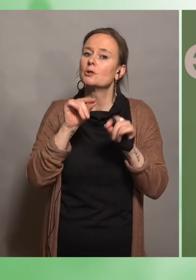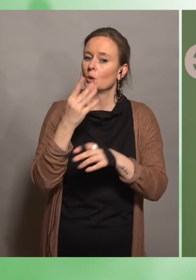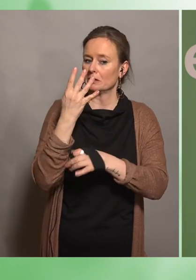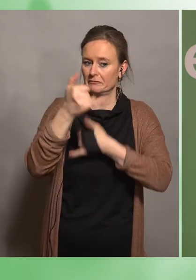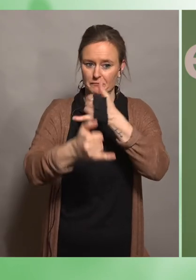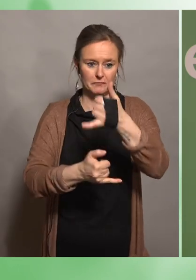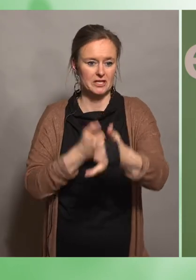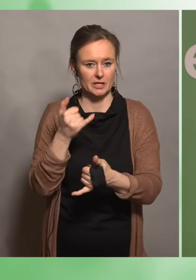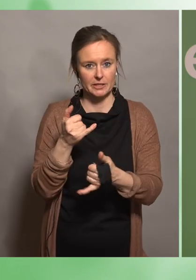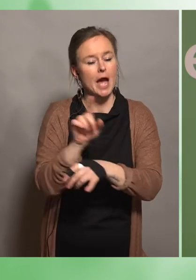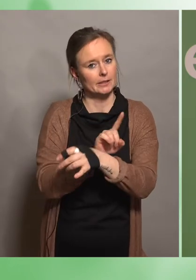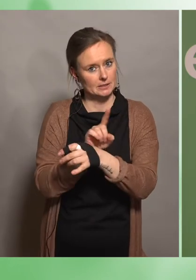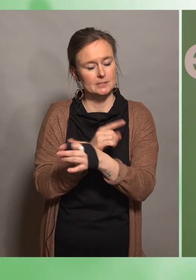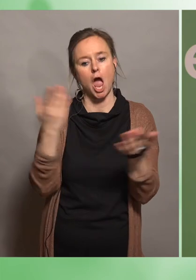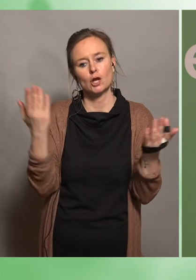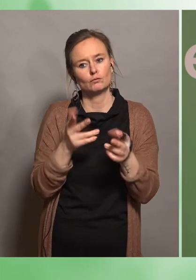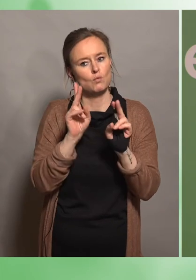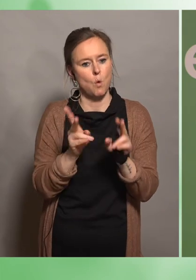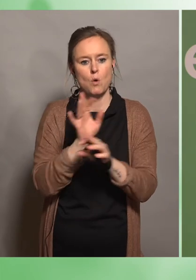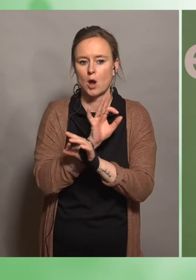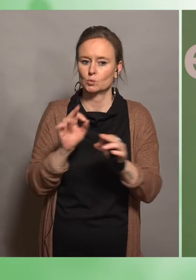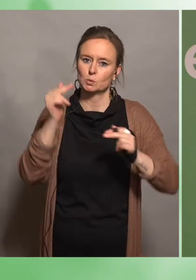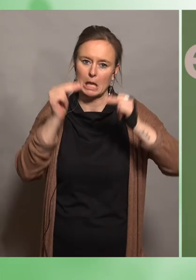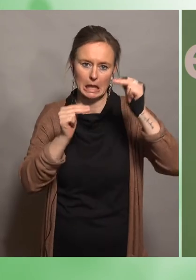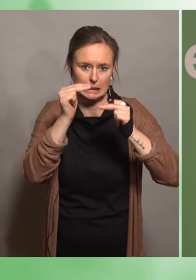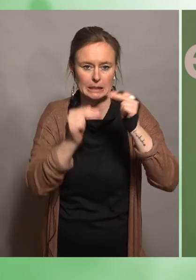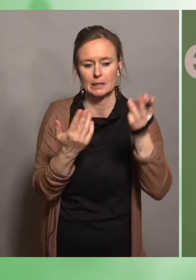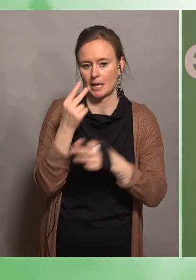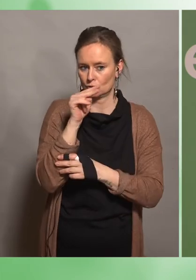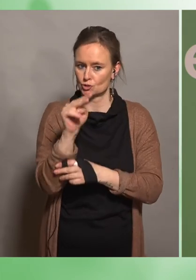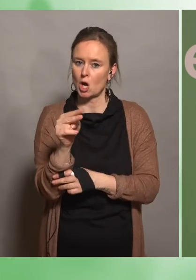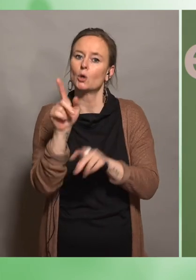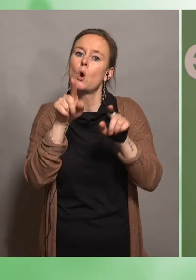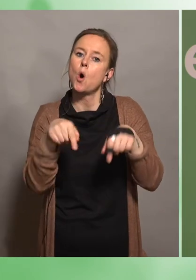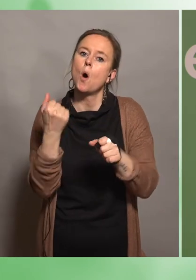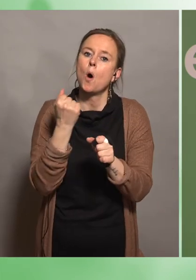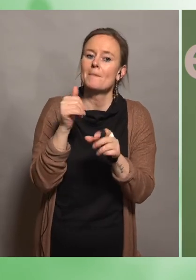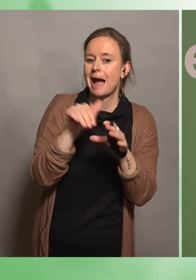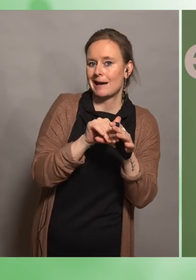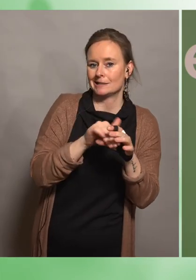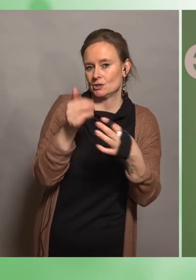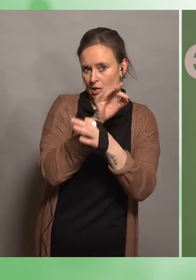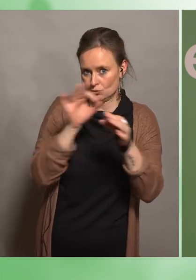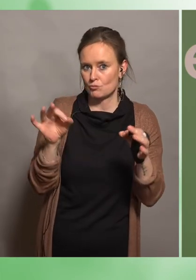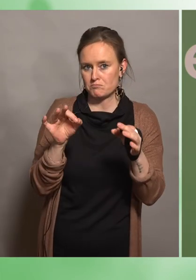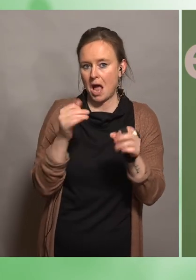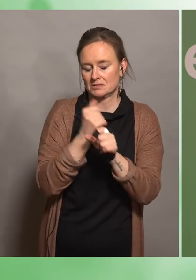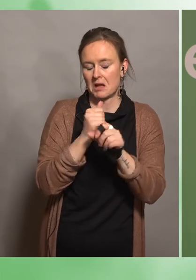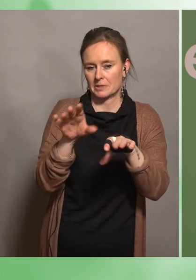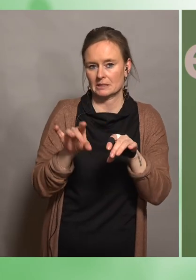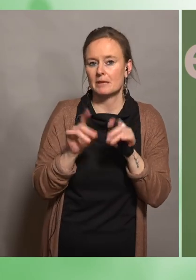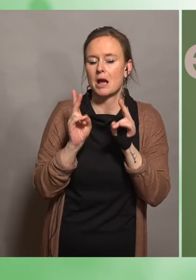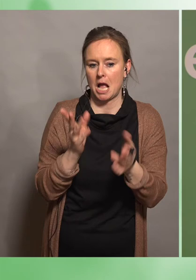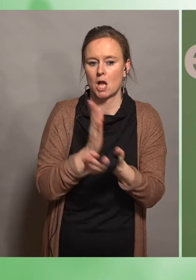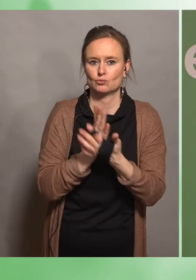tatsächlich, glaube ich, eine Zeit, wo man sich kennenlernt und also dann den Arbeitnehmer durchaus schon gut